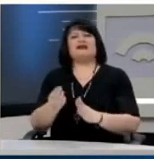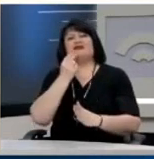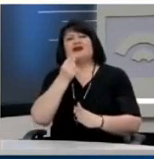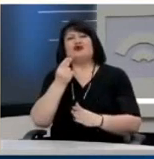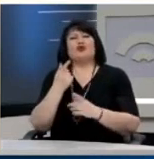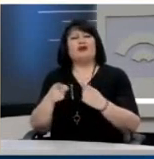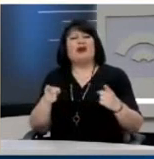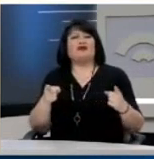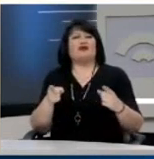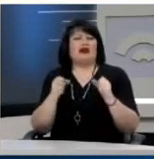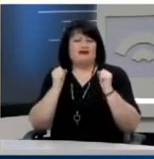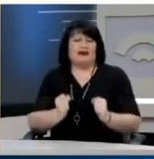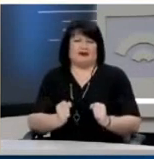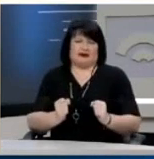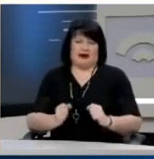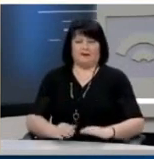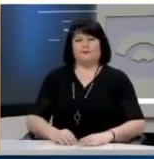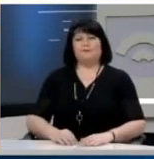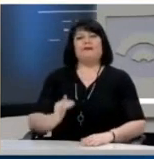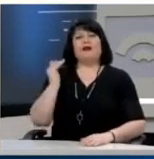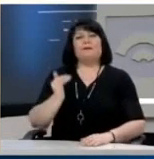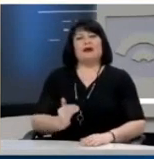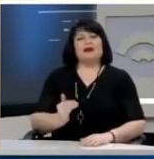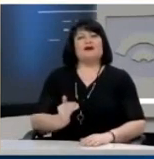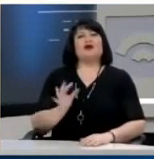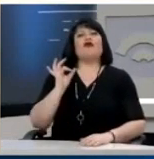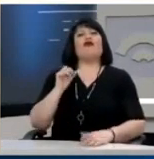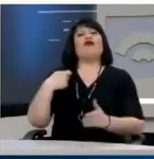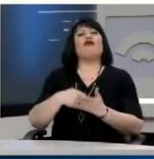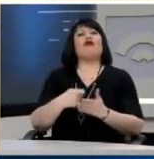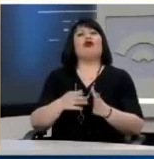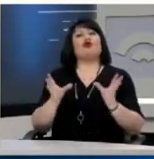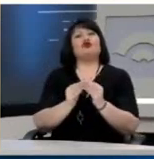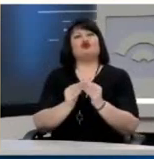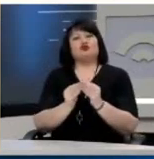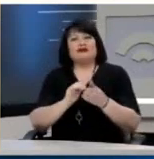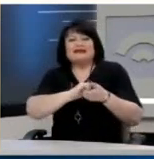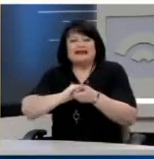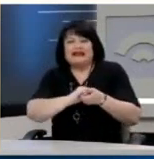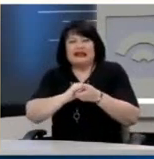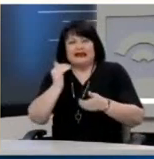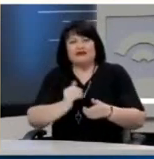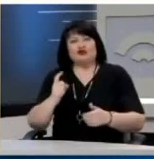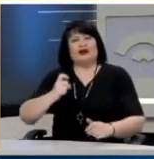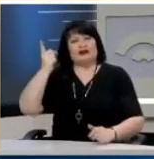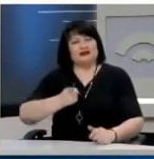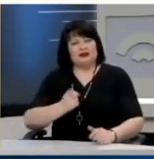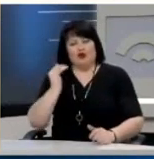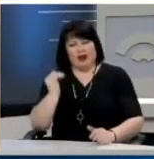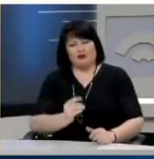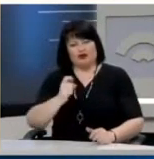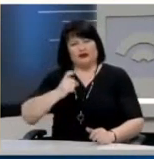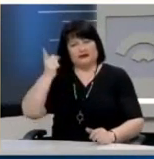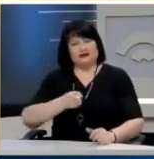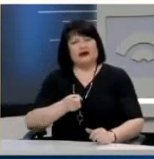ανάγκης, την μείωση του φόρου συνεταιρισμών στο 10%, την έκπτωση 10%